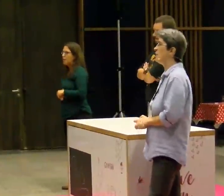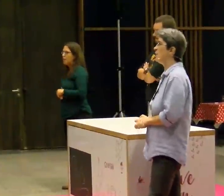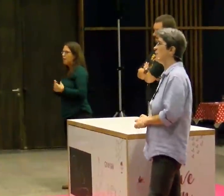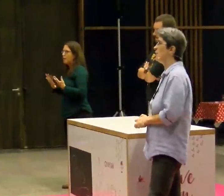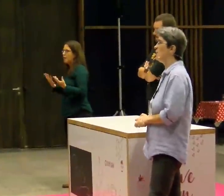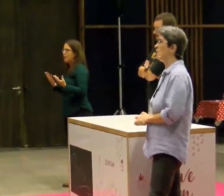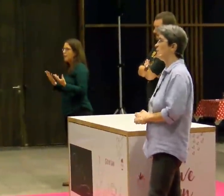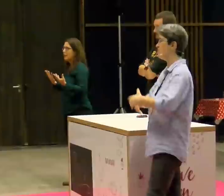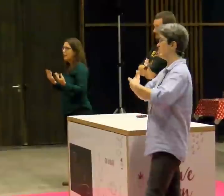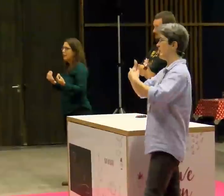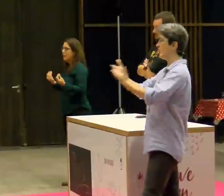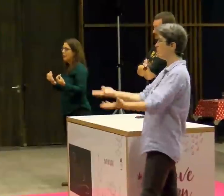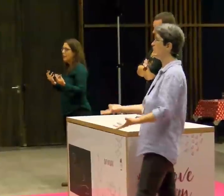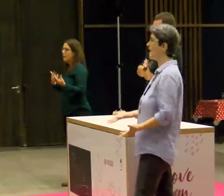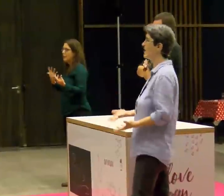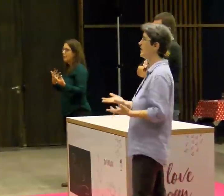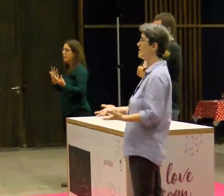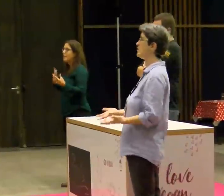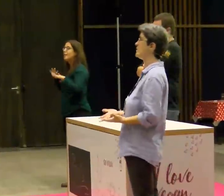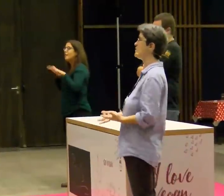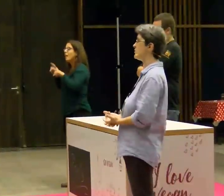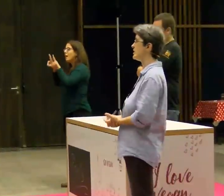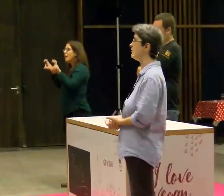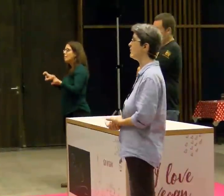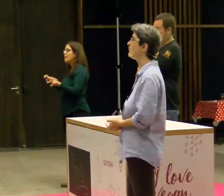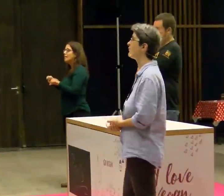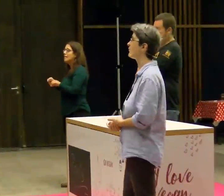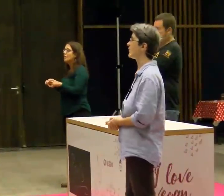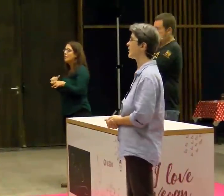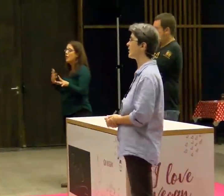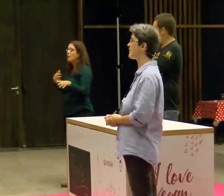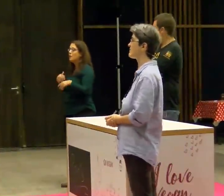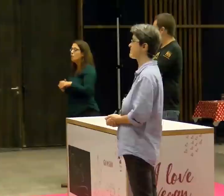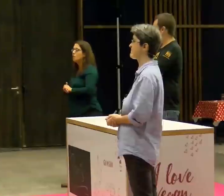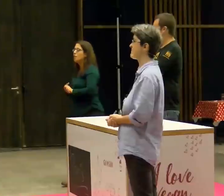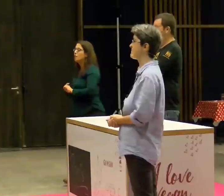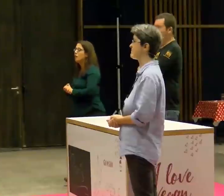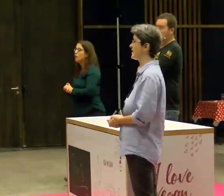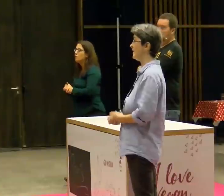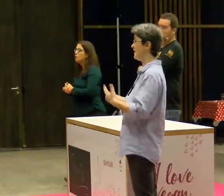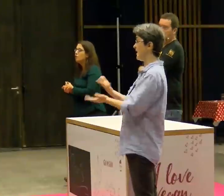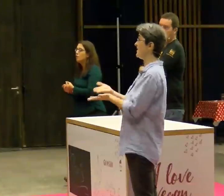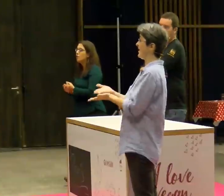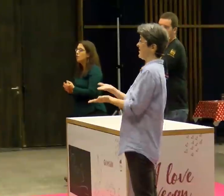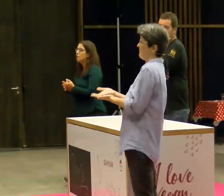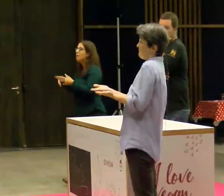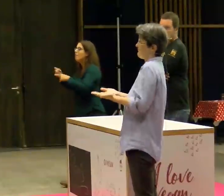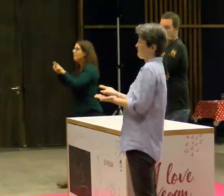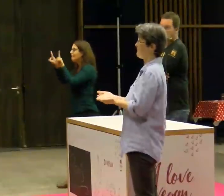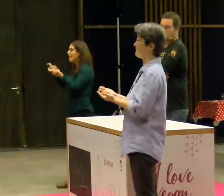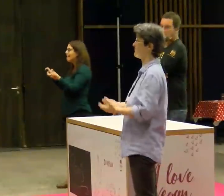Et il y a beaucoup de tracts à disposition aussi. Mais à l'extérieur, dans la rue, quand vous allez dans la rue... Il y a les